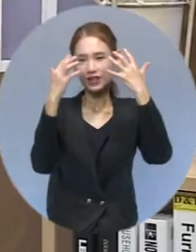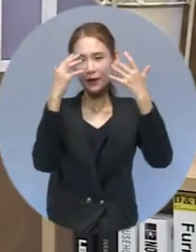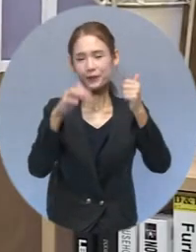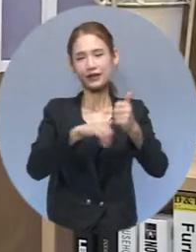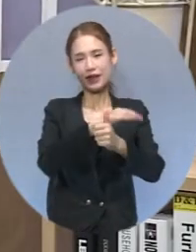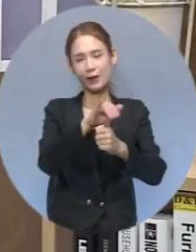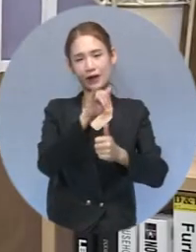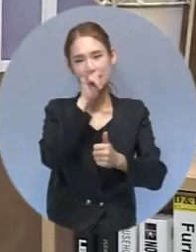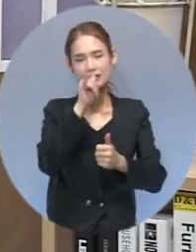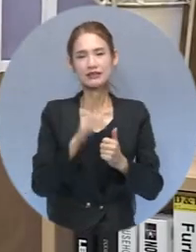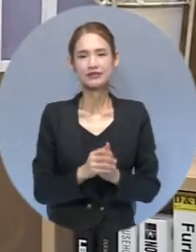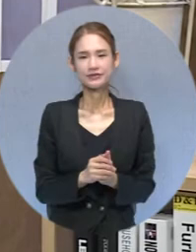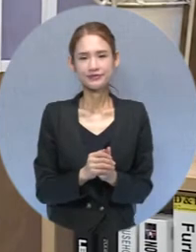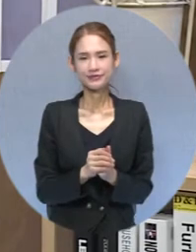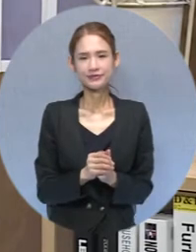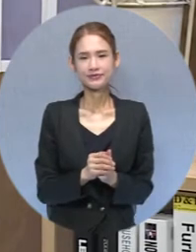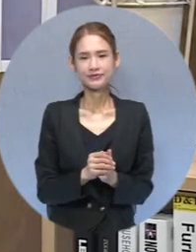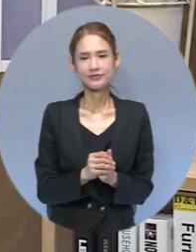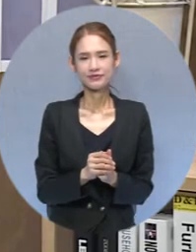같은데요.